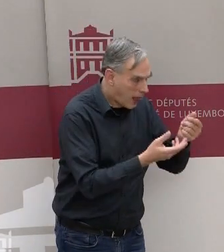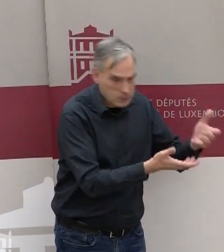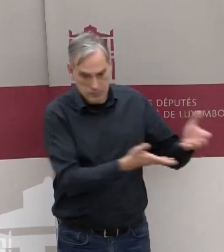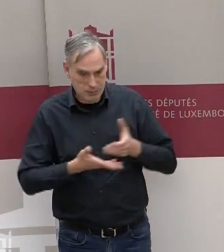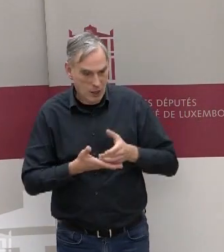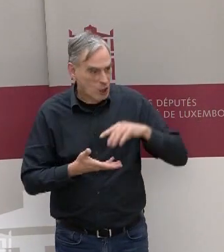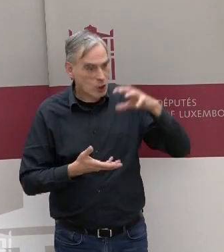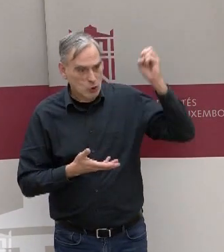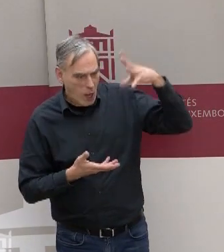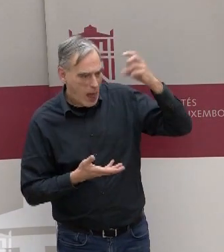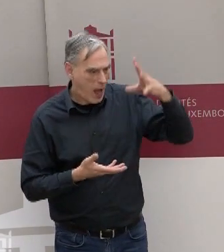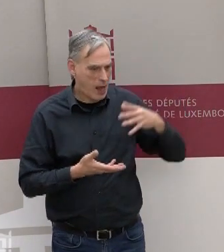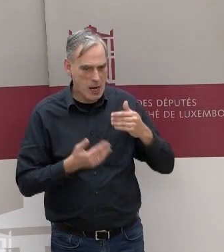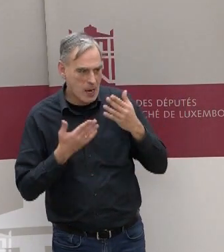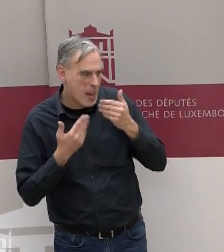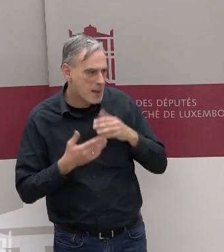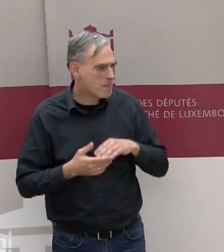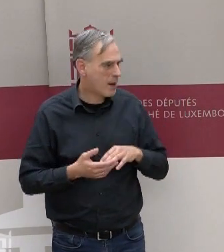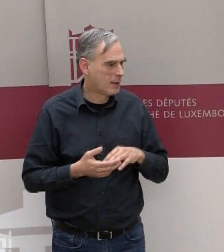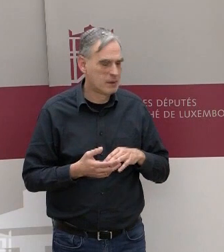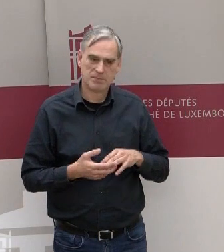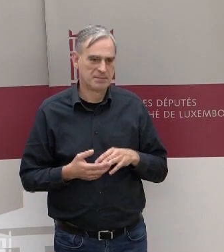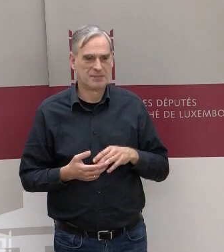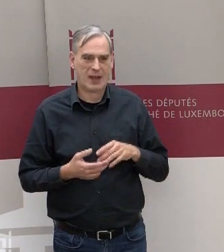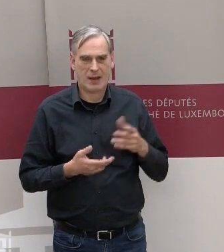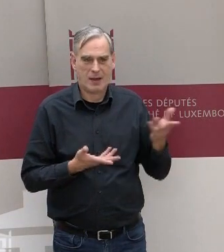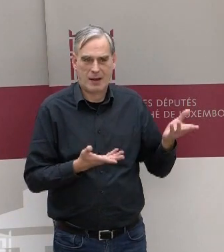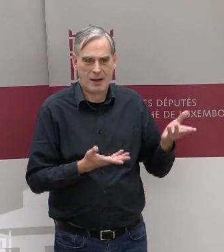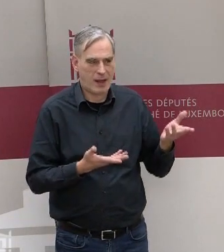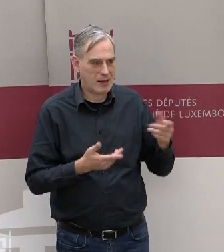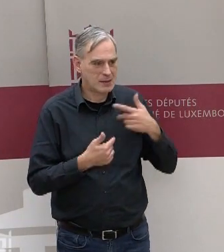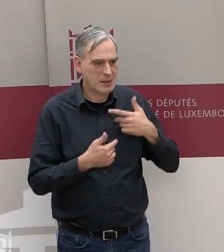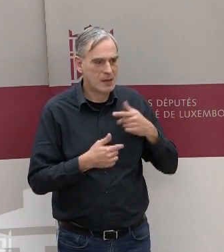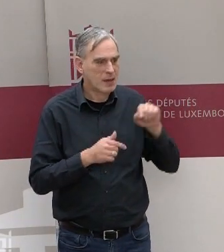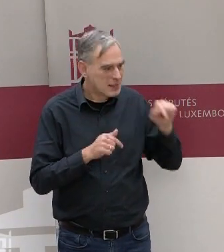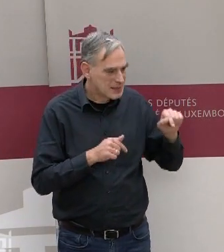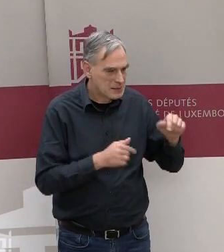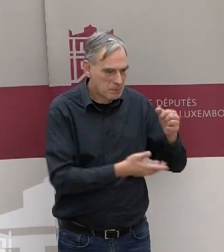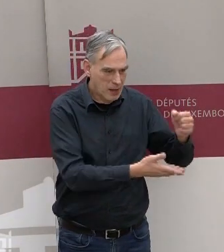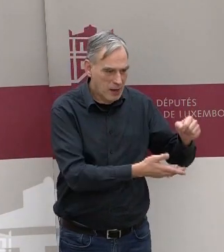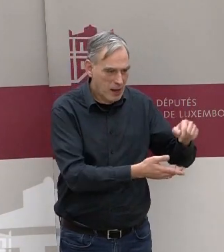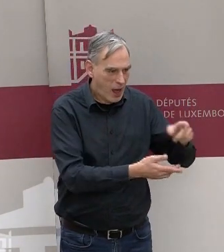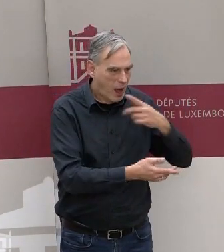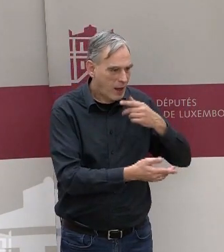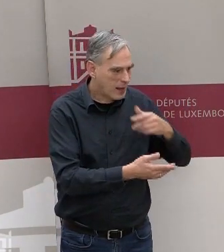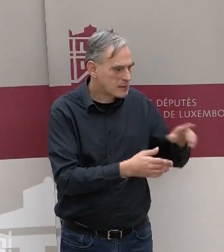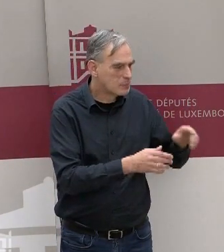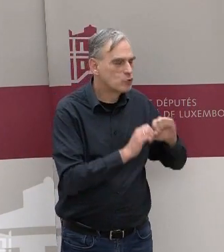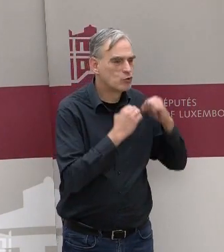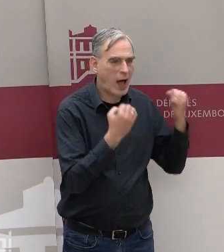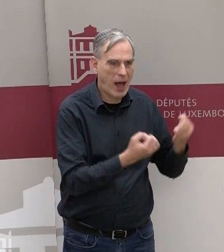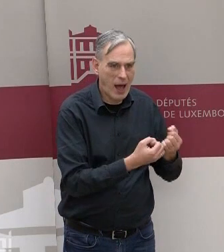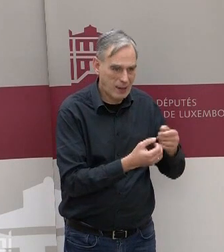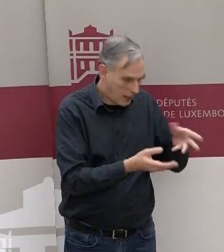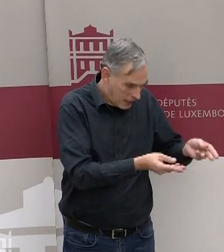Suche dann einfach aus den Liquiditäten fangen. Oder, wenn sie nicht da sind, leihen gehen.